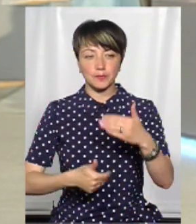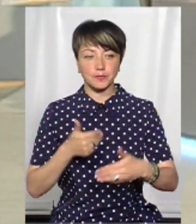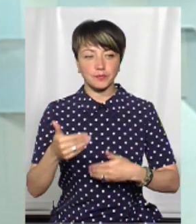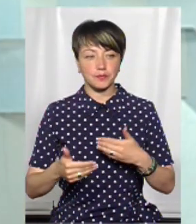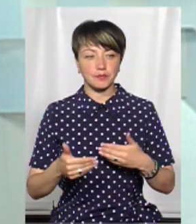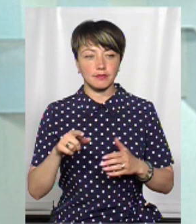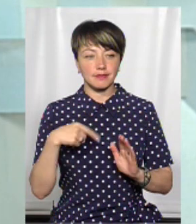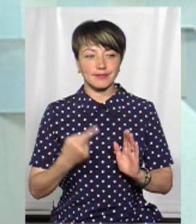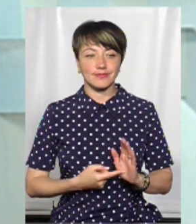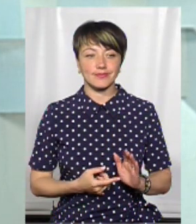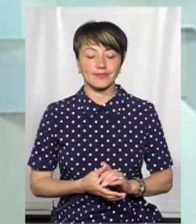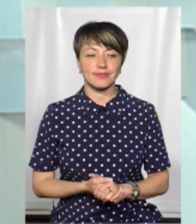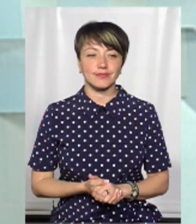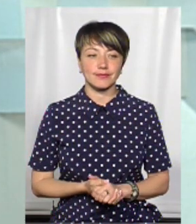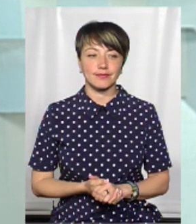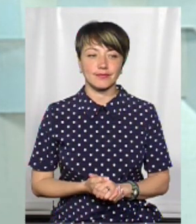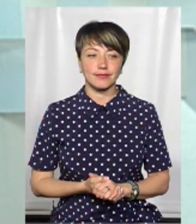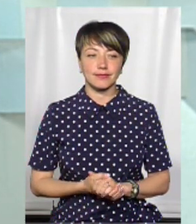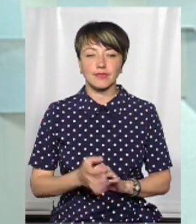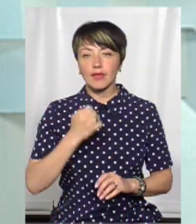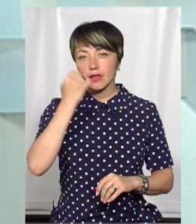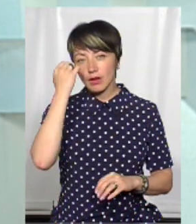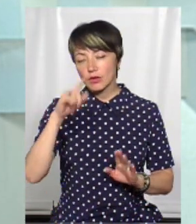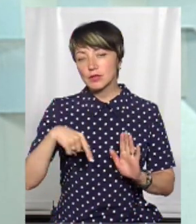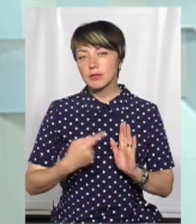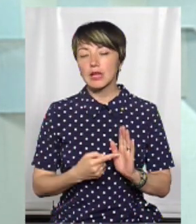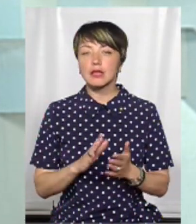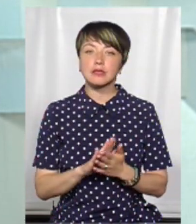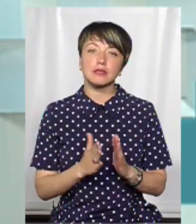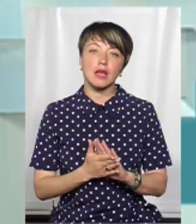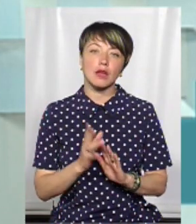купальників? Дякую за запитання. Станом